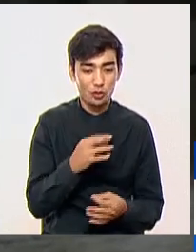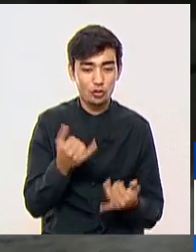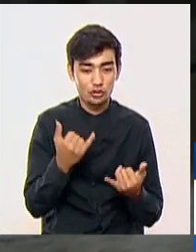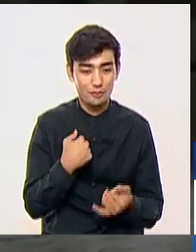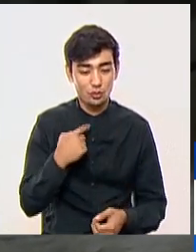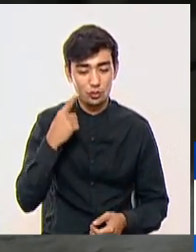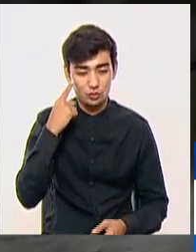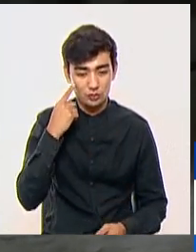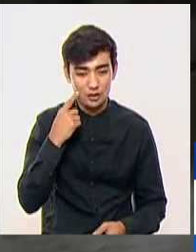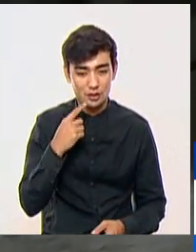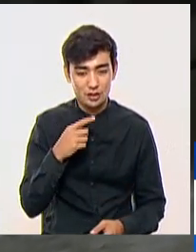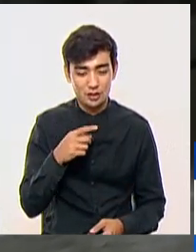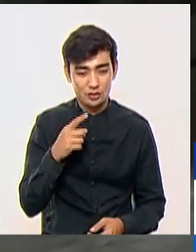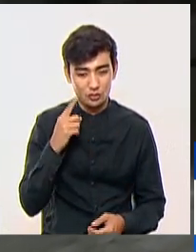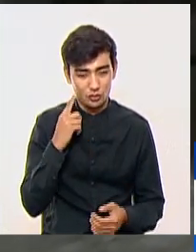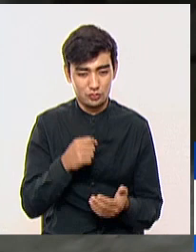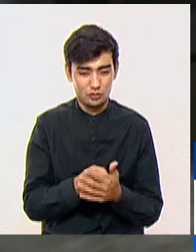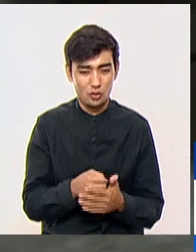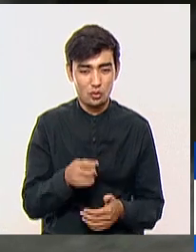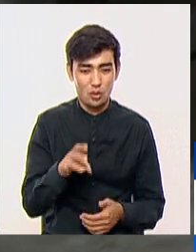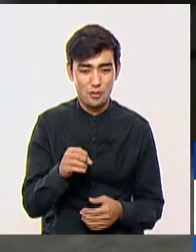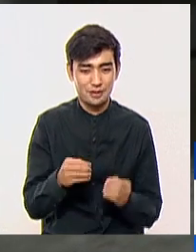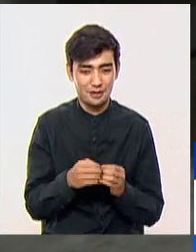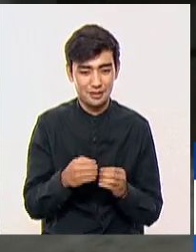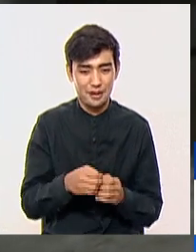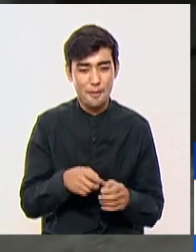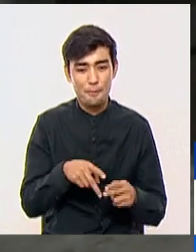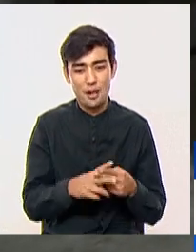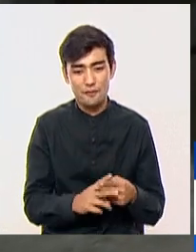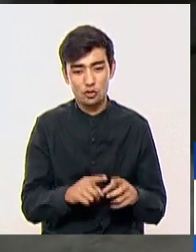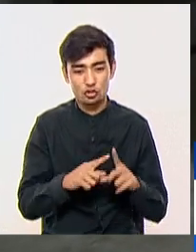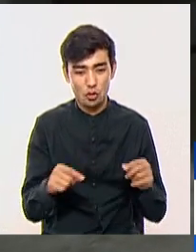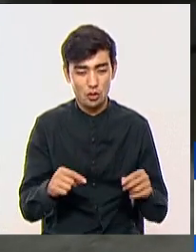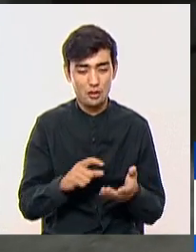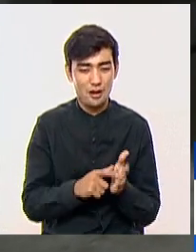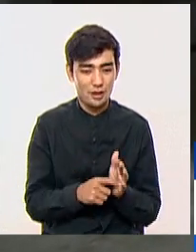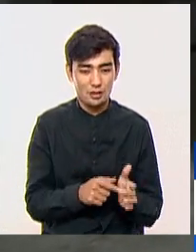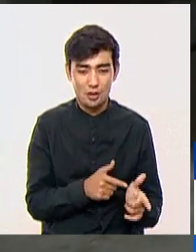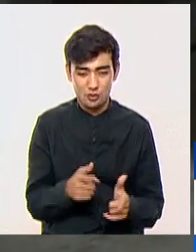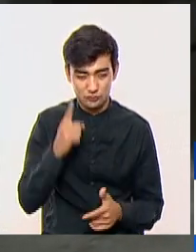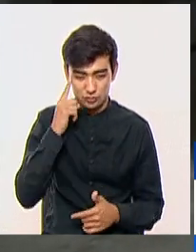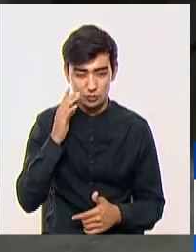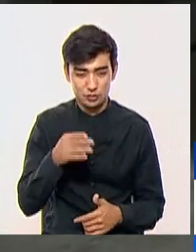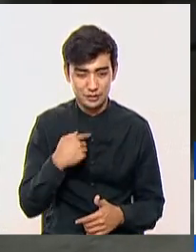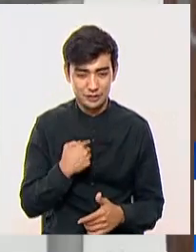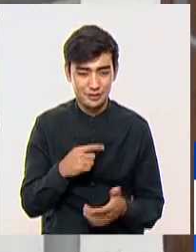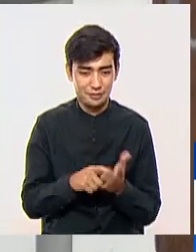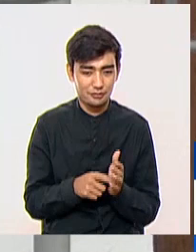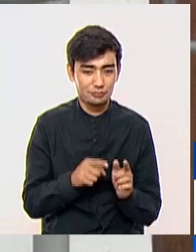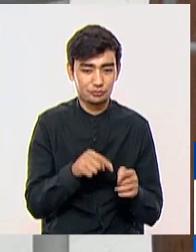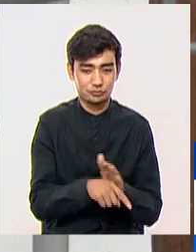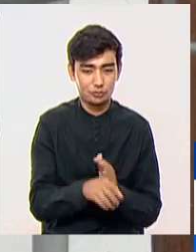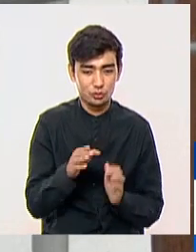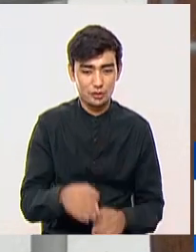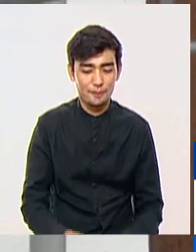ойлаймын, қарашаның 10-ына дейін мектептің жартысын олар бізге кабинеттерді істеп береді, біз кіреміз деп. Бұдан